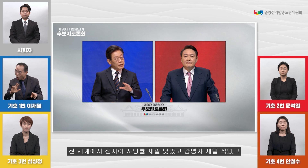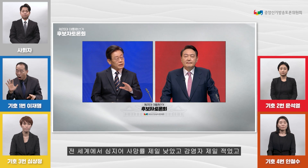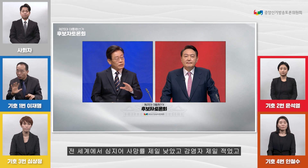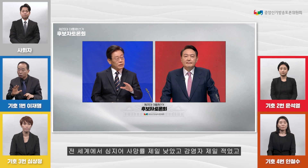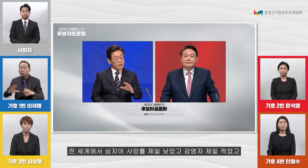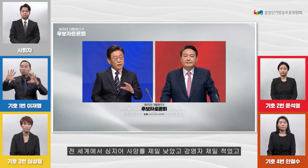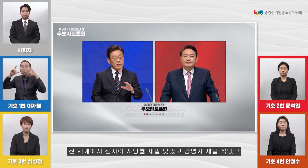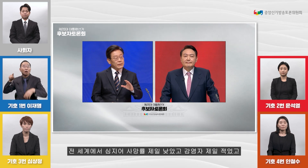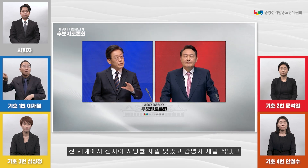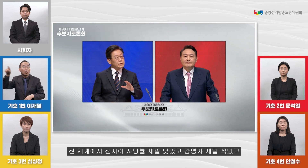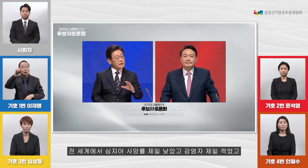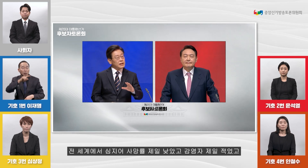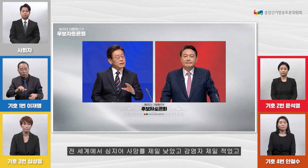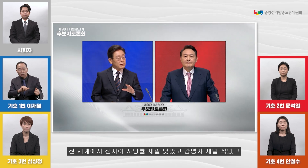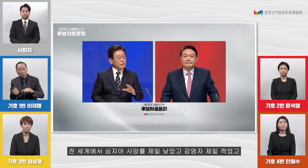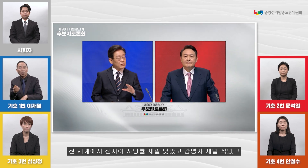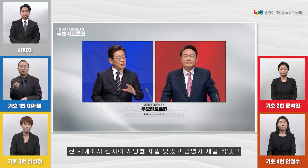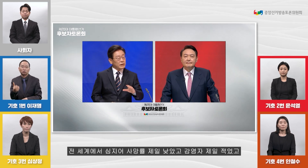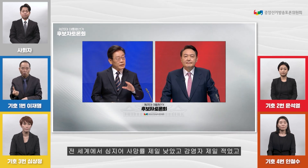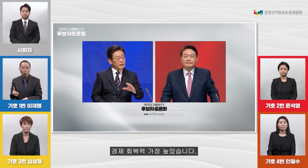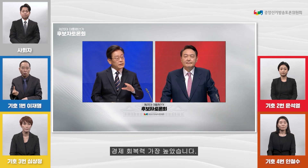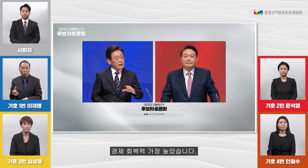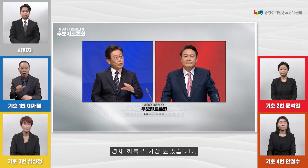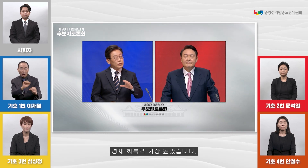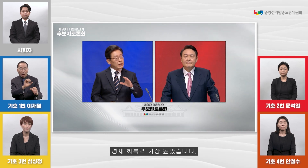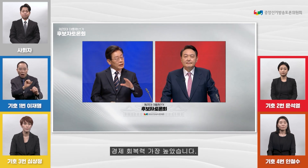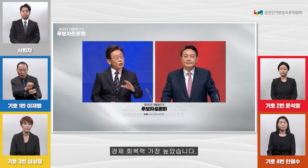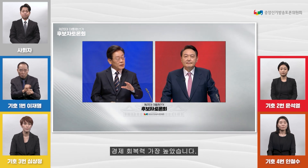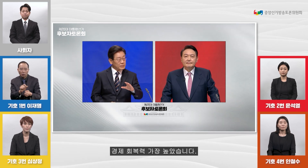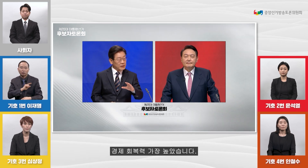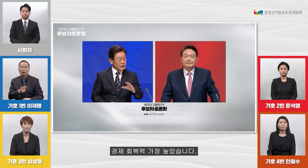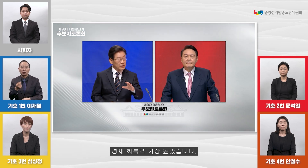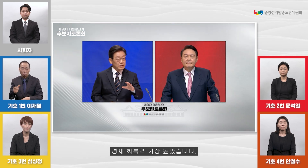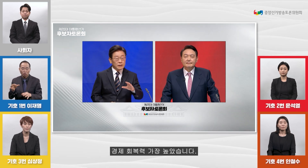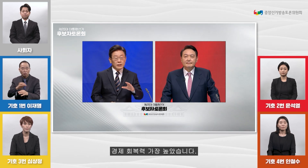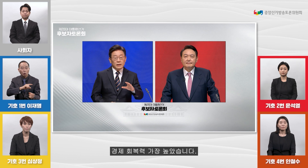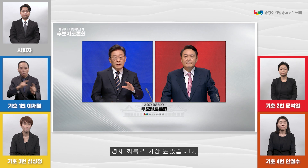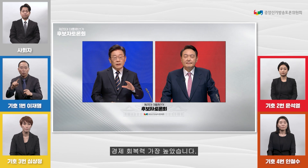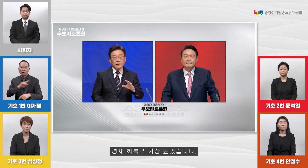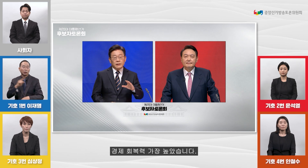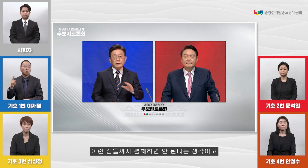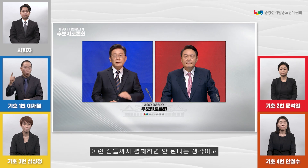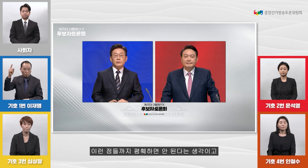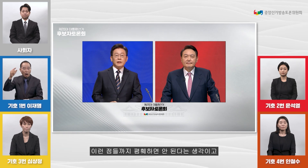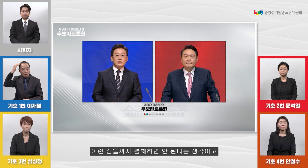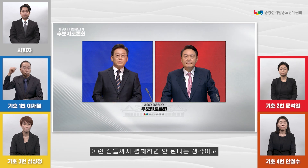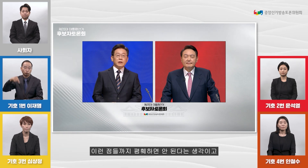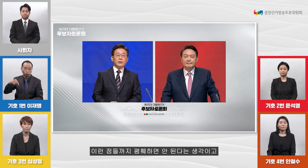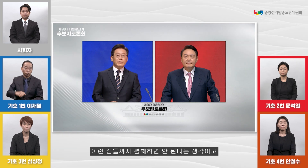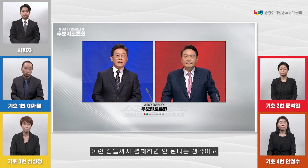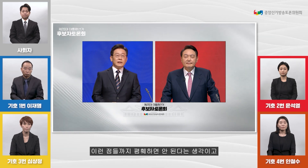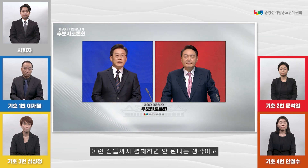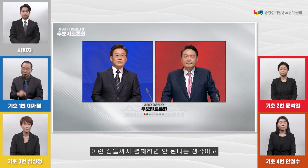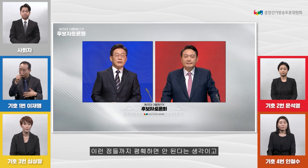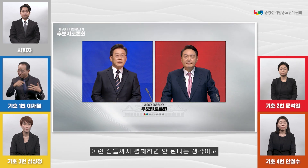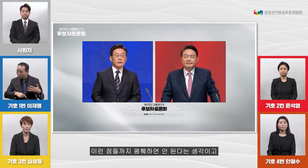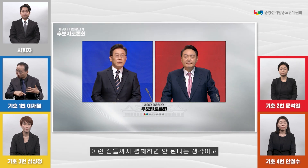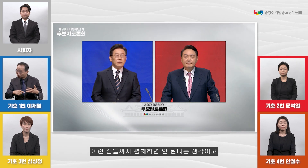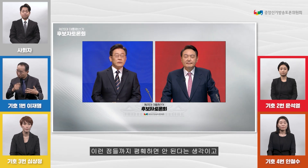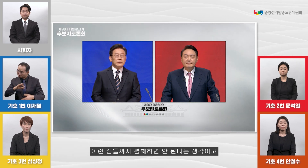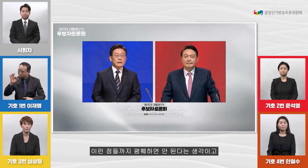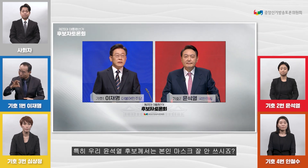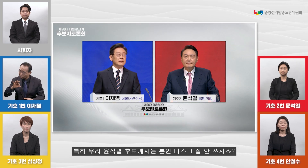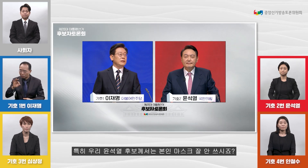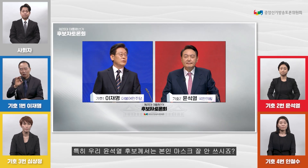사망률 제일 낮았고 감염자 제일 적었고 경제 회복률 가장 높았습니다. 이런 점들까지 폄훼하면 안 된다는